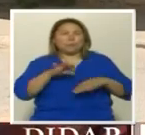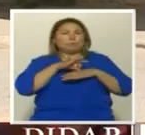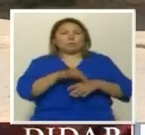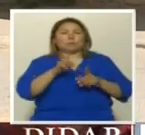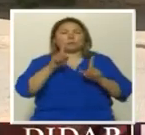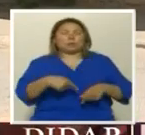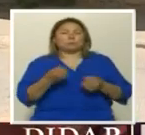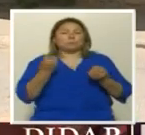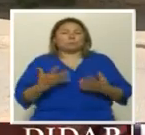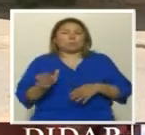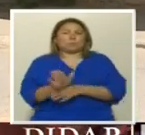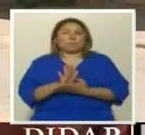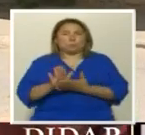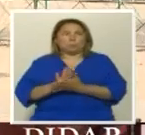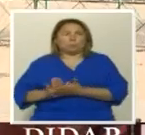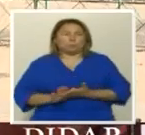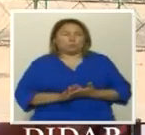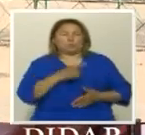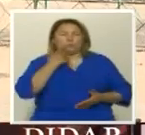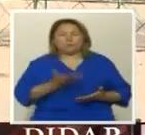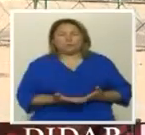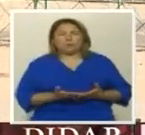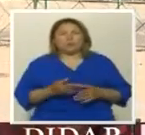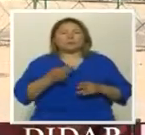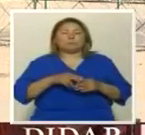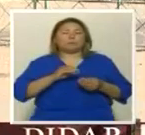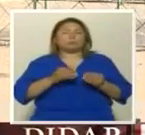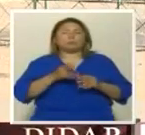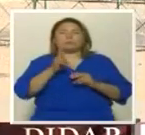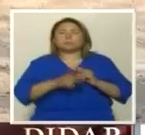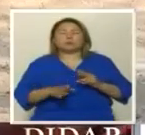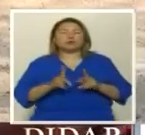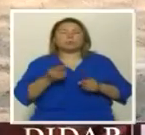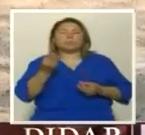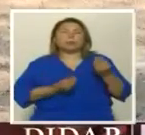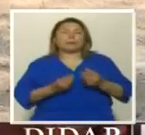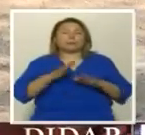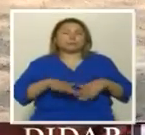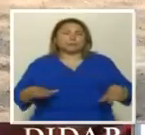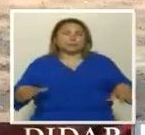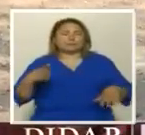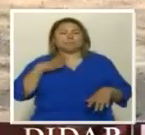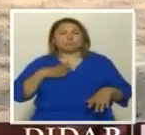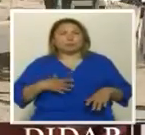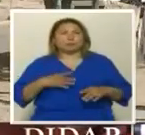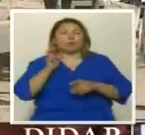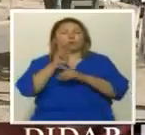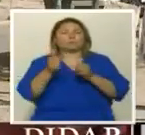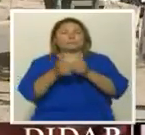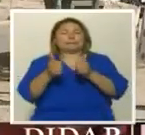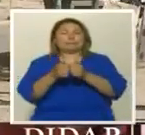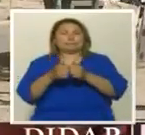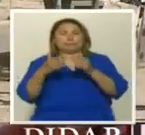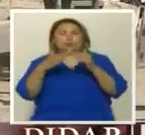проводится даже простая уборка территории на этом проблема дома не заканчивается чтобы поиграть маленькие жители данного дома ходят на